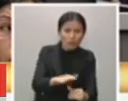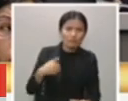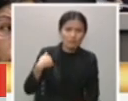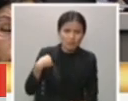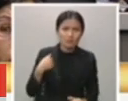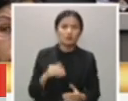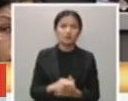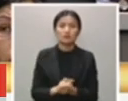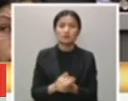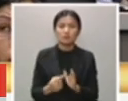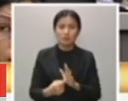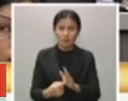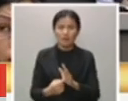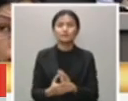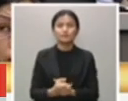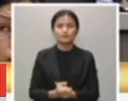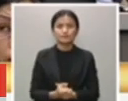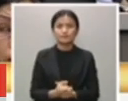ตัวอย่างครับ